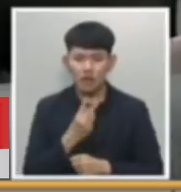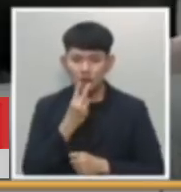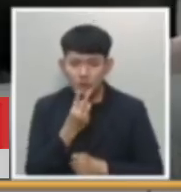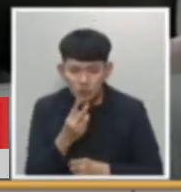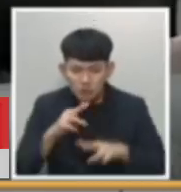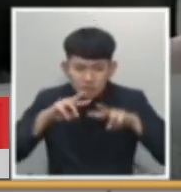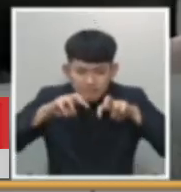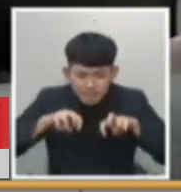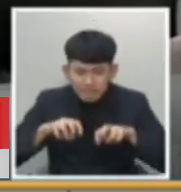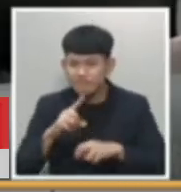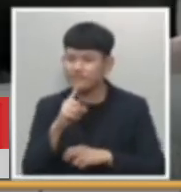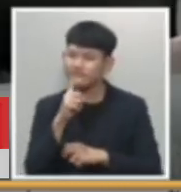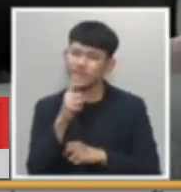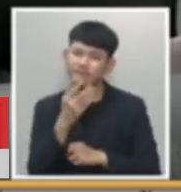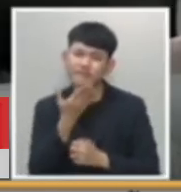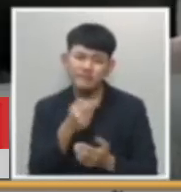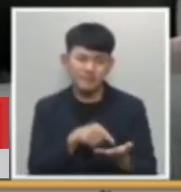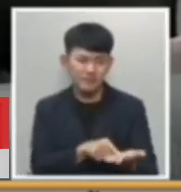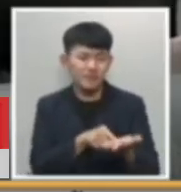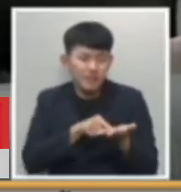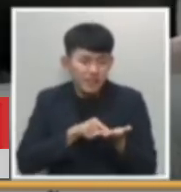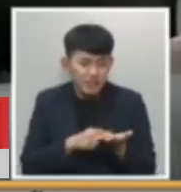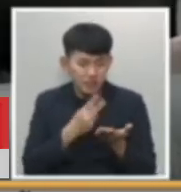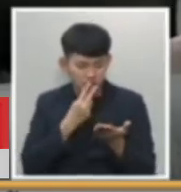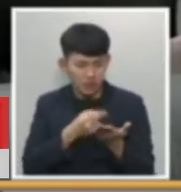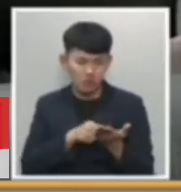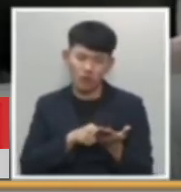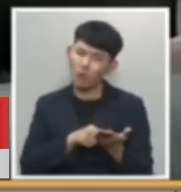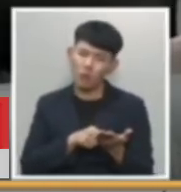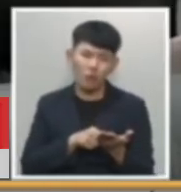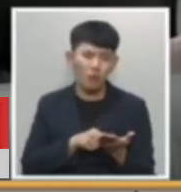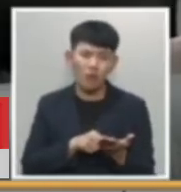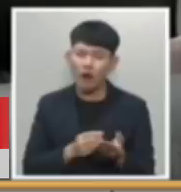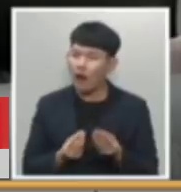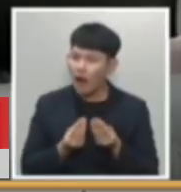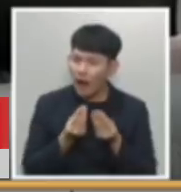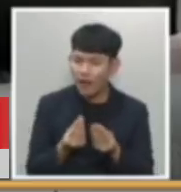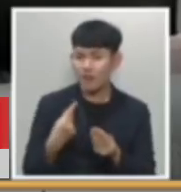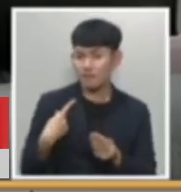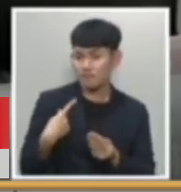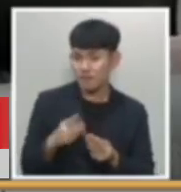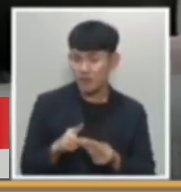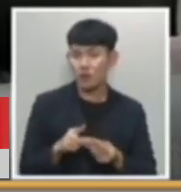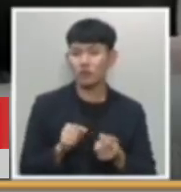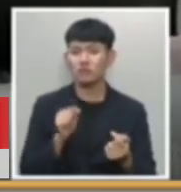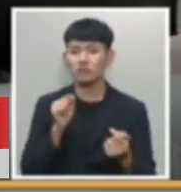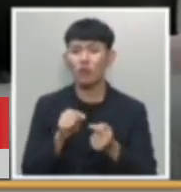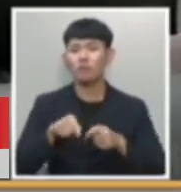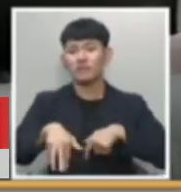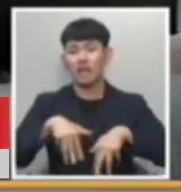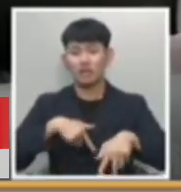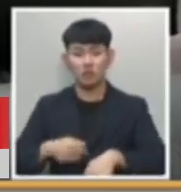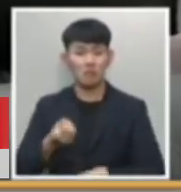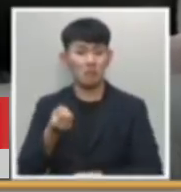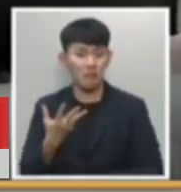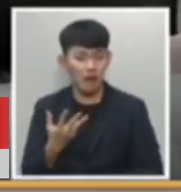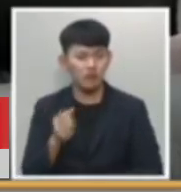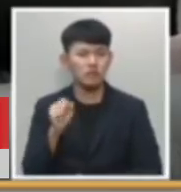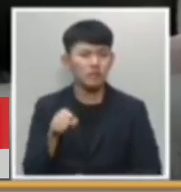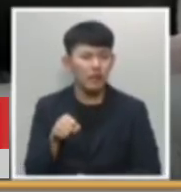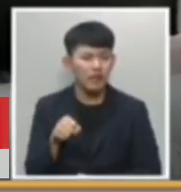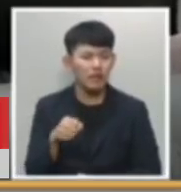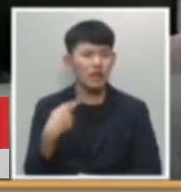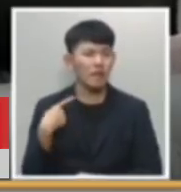ได้ว่าสิ่งที่ท่านเสนอมามันจะลงไปถึงพี่น้องประชาชนเป็นส่วนใหญ่เป็นโดยรวมหรือไม่ได้ประโย